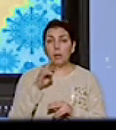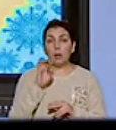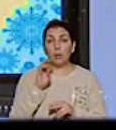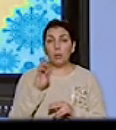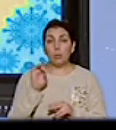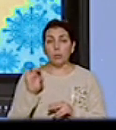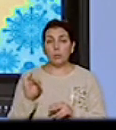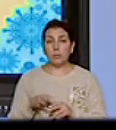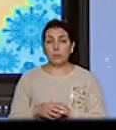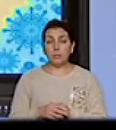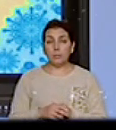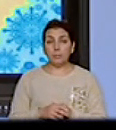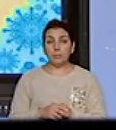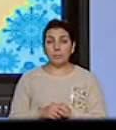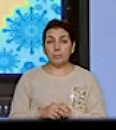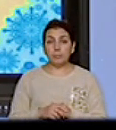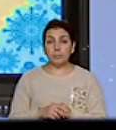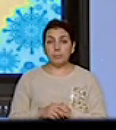«котором».